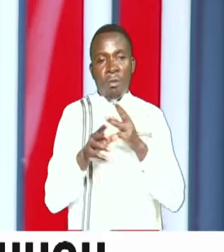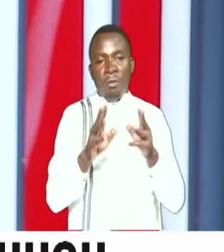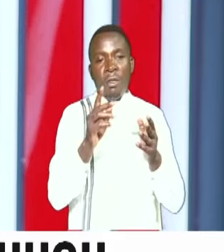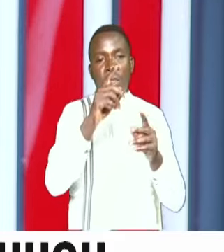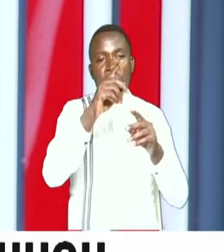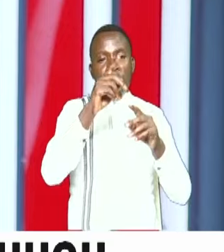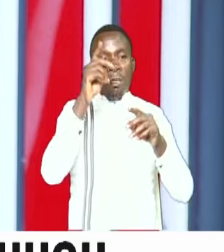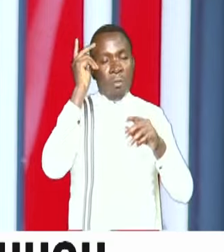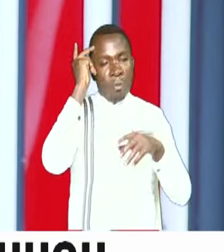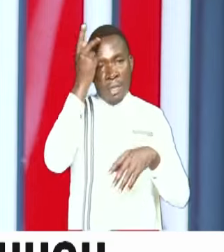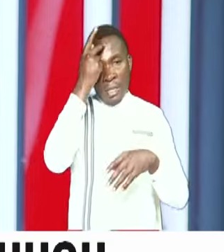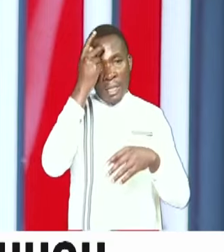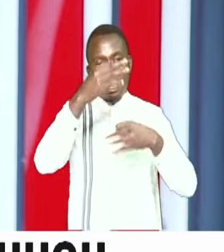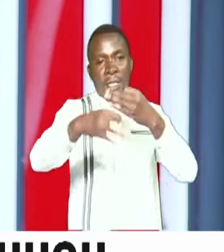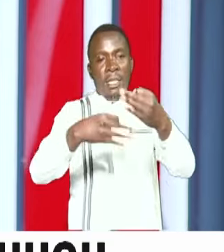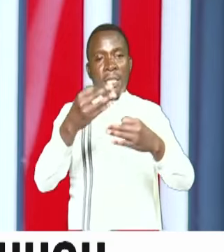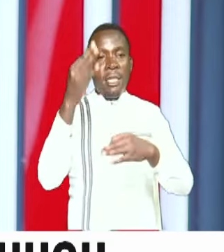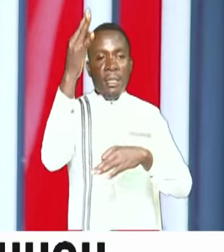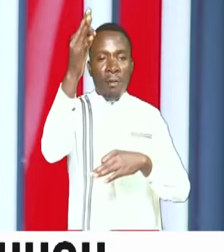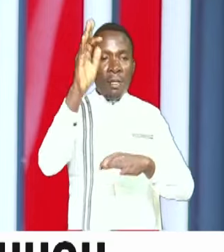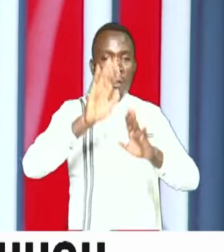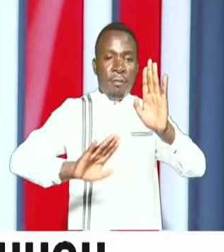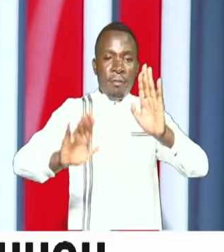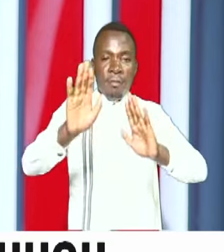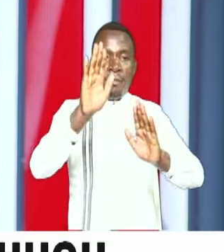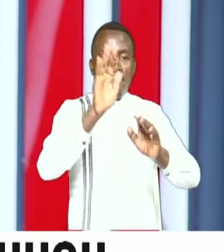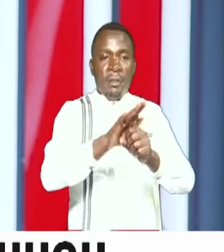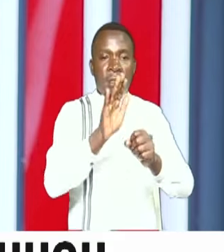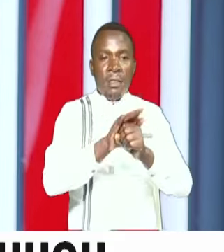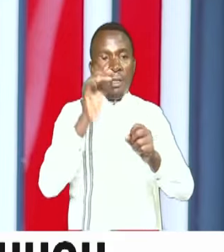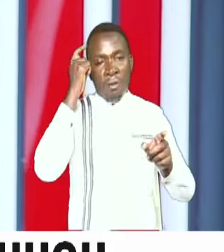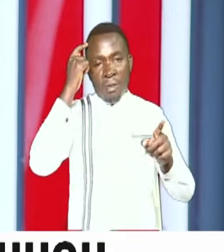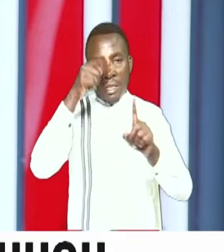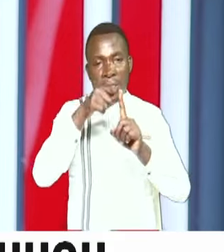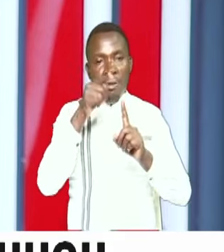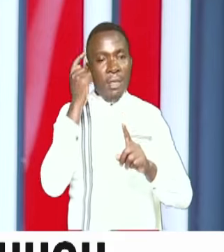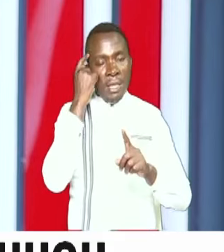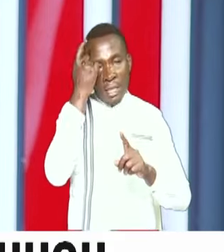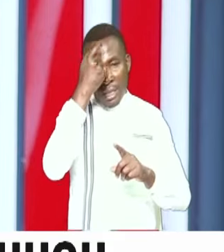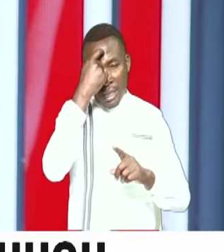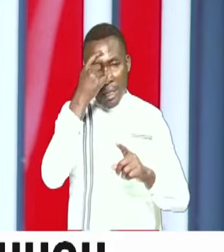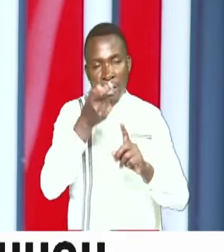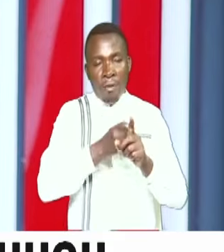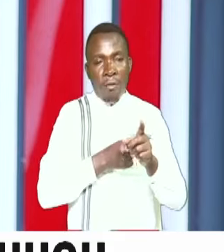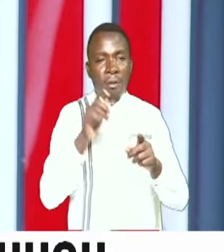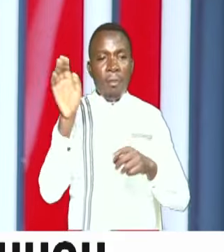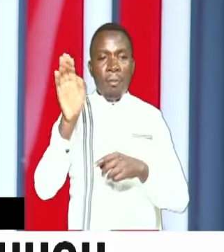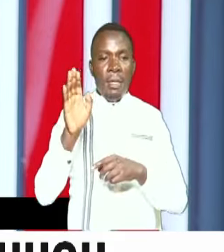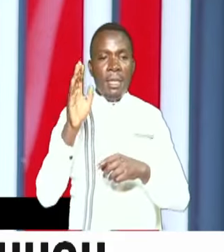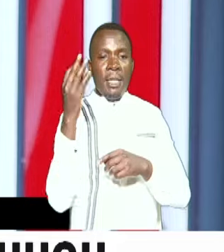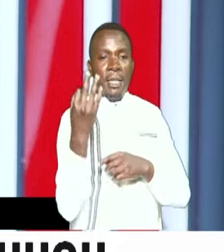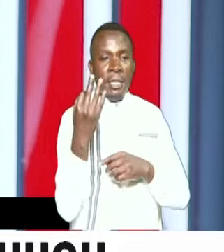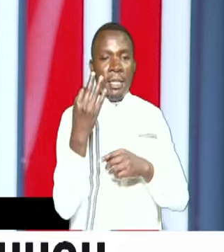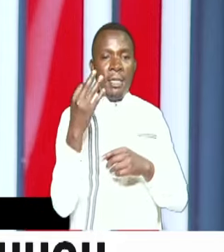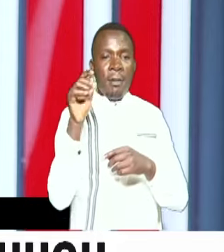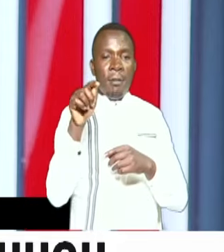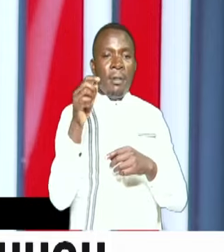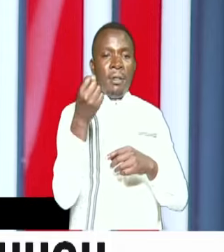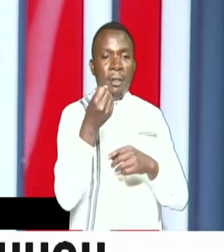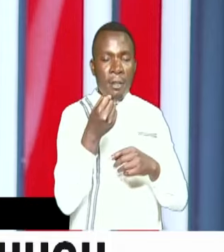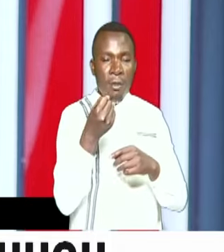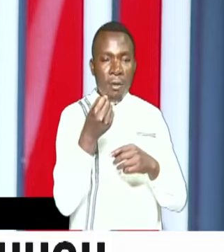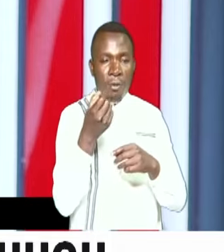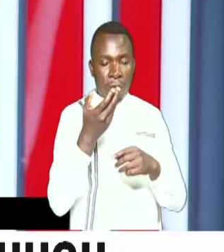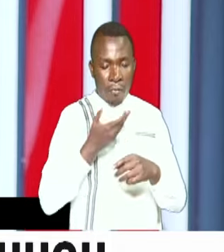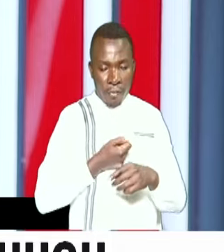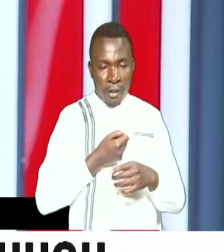y'inganda twizera ko izagira uruhare rukomeye ku ntego ya guverinoma yo kuva kuri miliyari 3 n'ibice 5 turiho